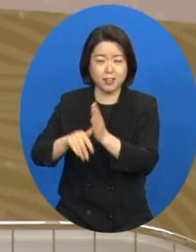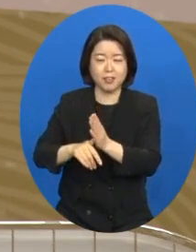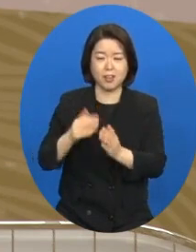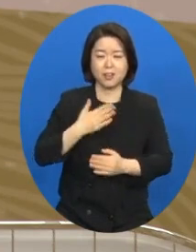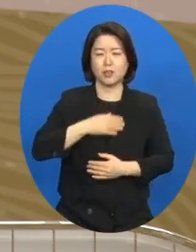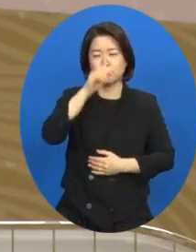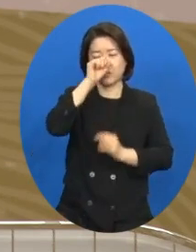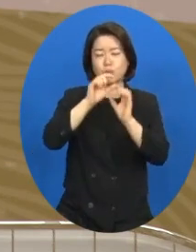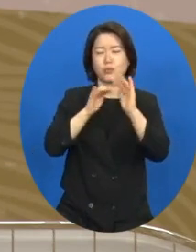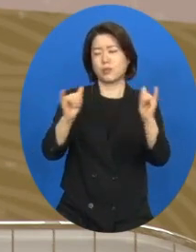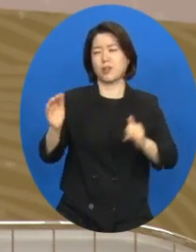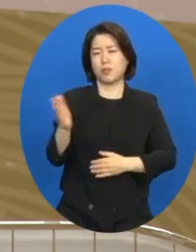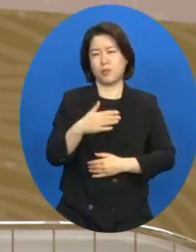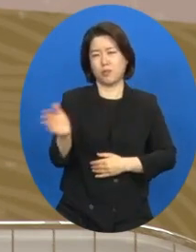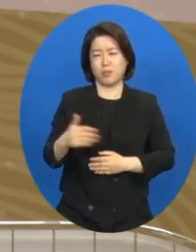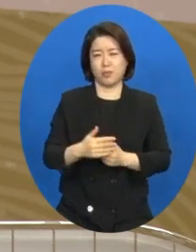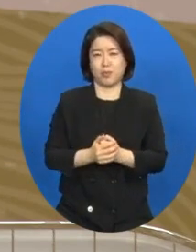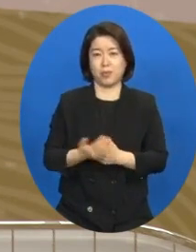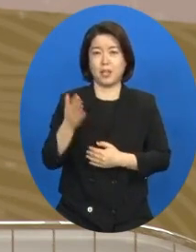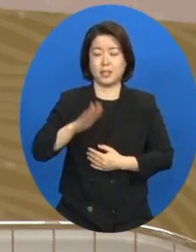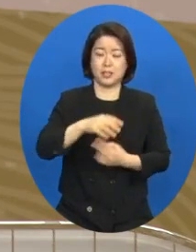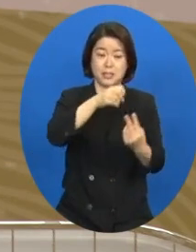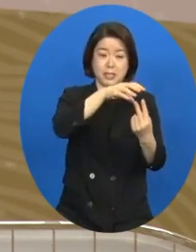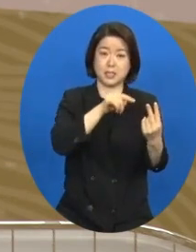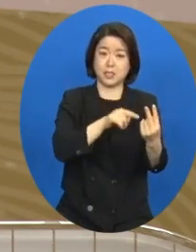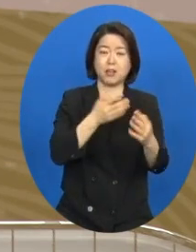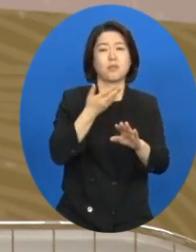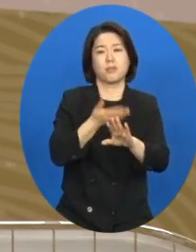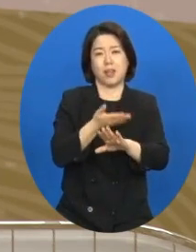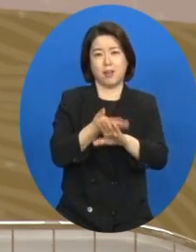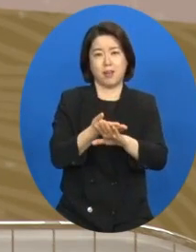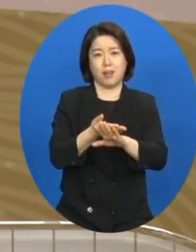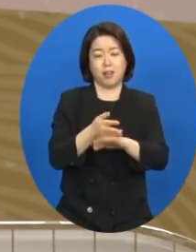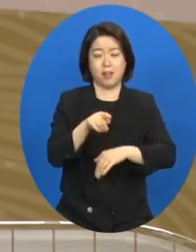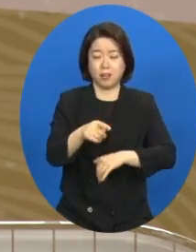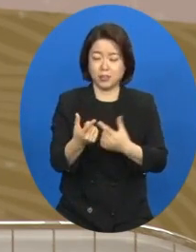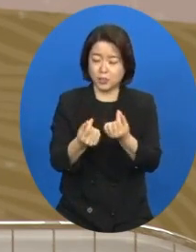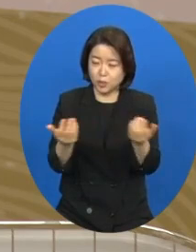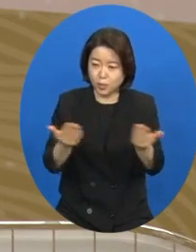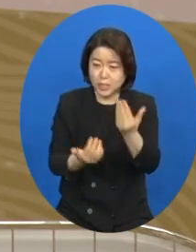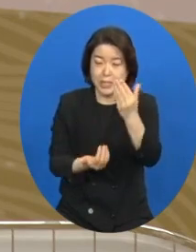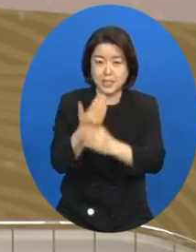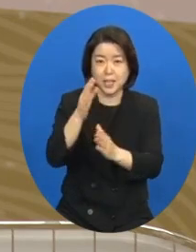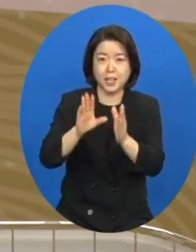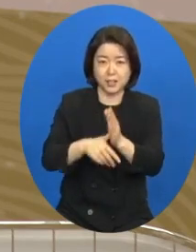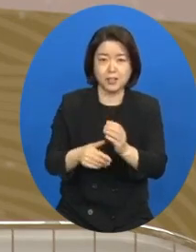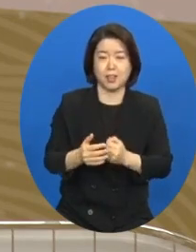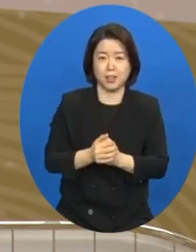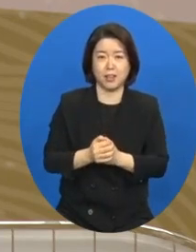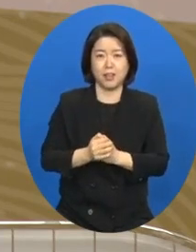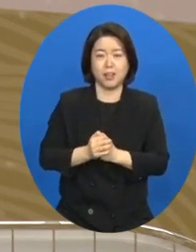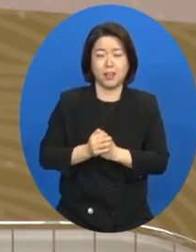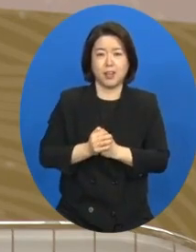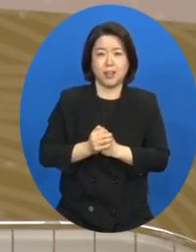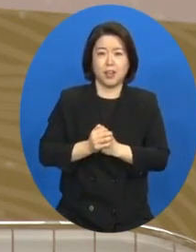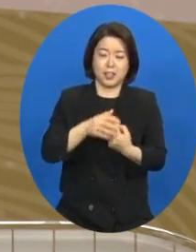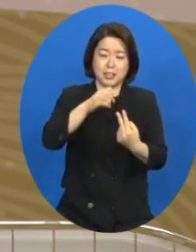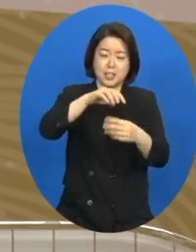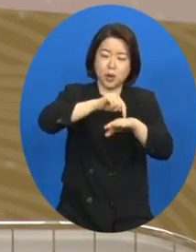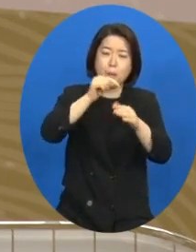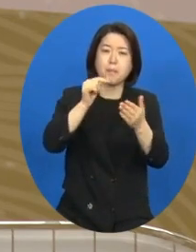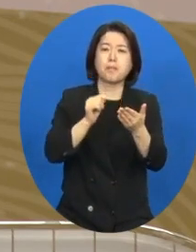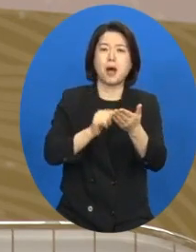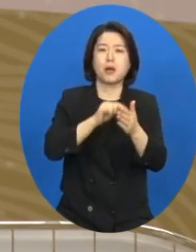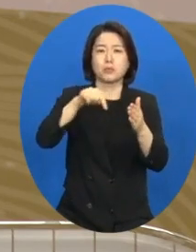누가 있어요 근데 세례와 는 달랐어요 그런 일이 벌어질 때 세대와는 마음으로 너무 기뻤다고